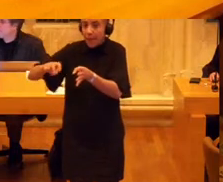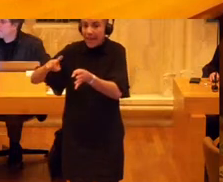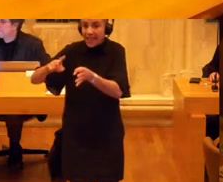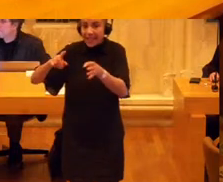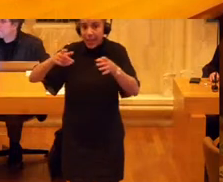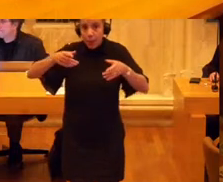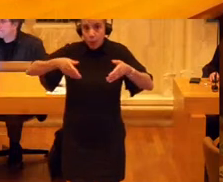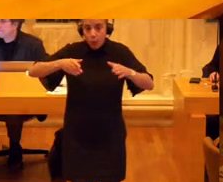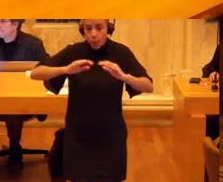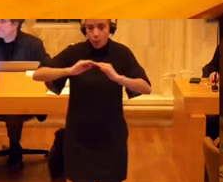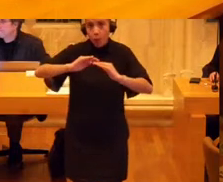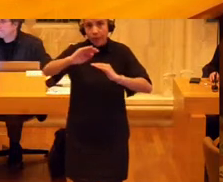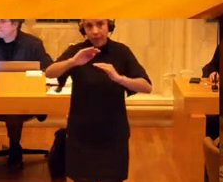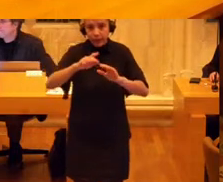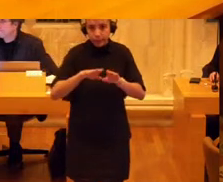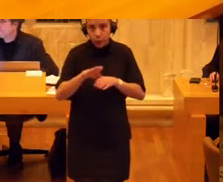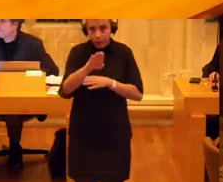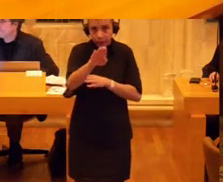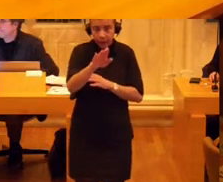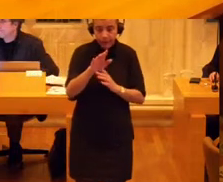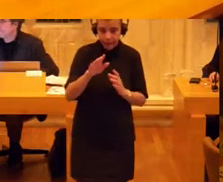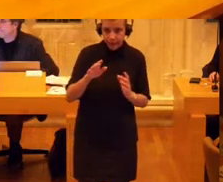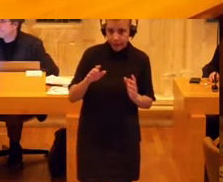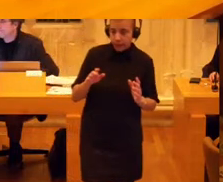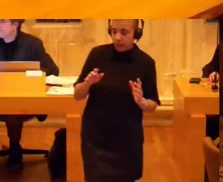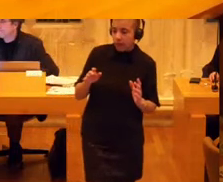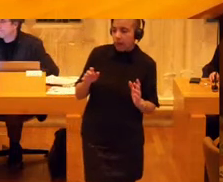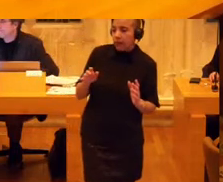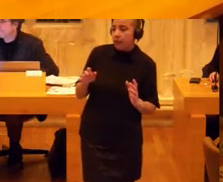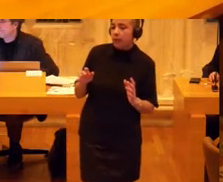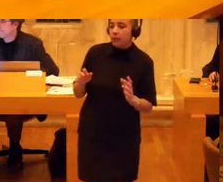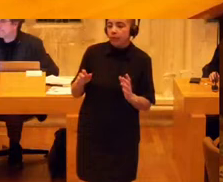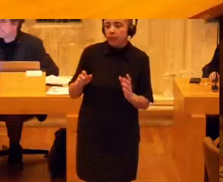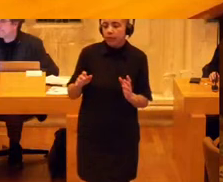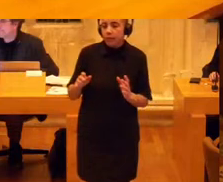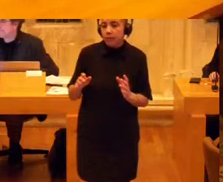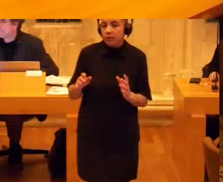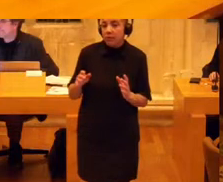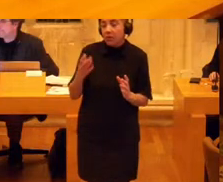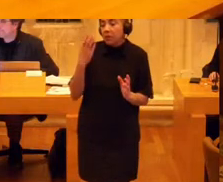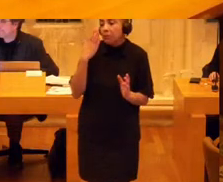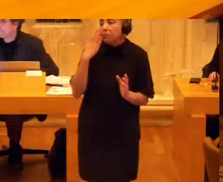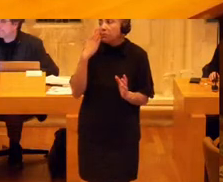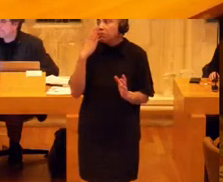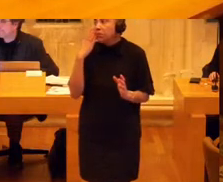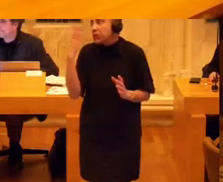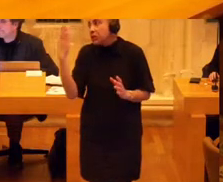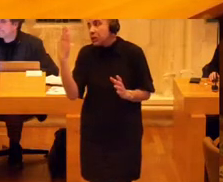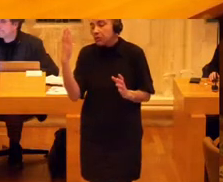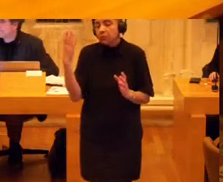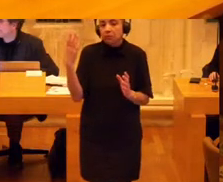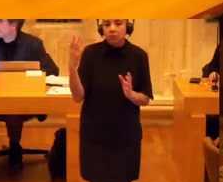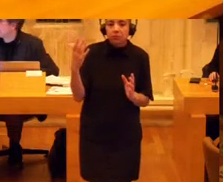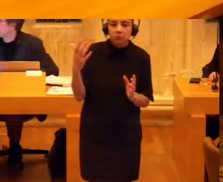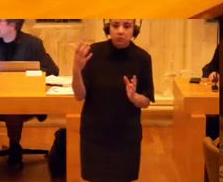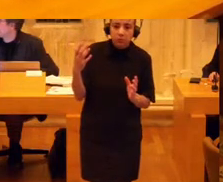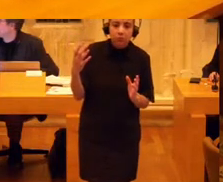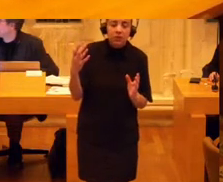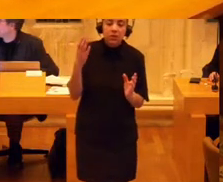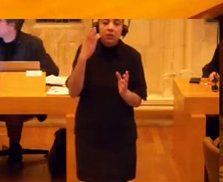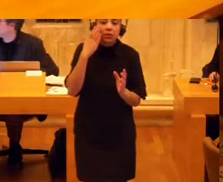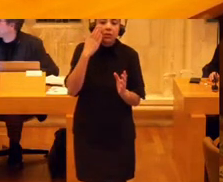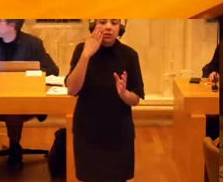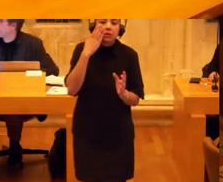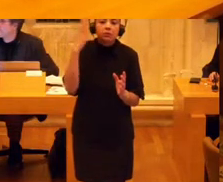si on est sur une piste cyclable à hauteur de chaussée, ça veut dire que, par exemple, un vélo électrique coincé derrière un